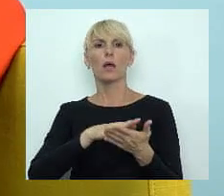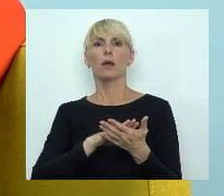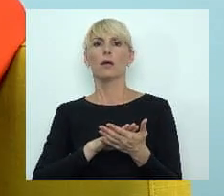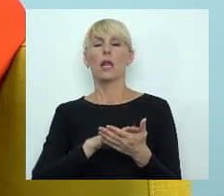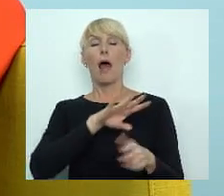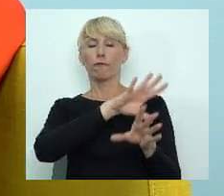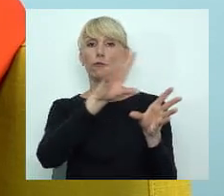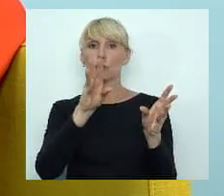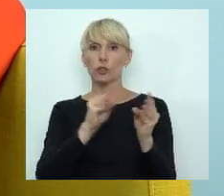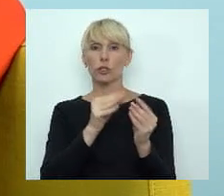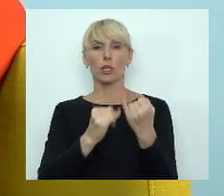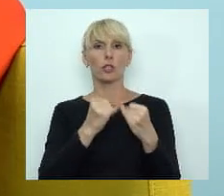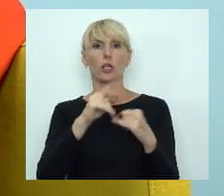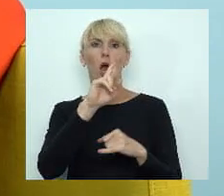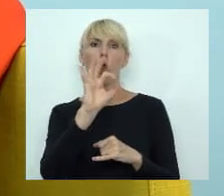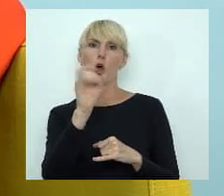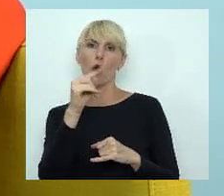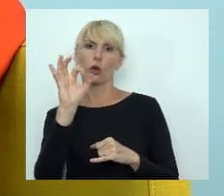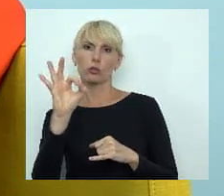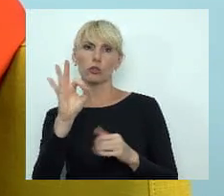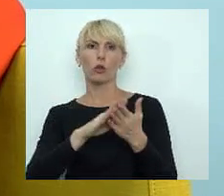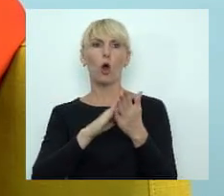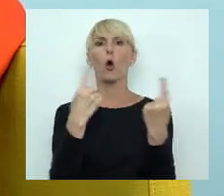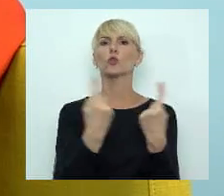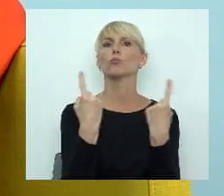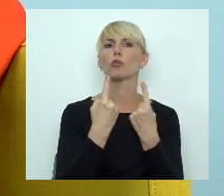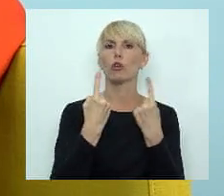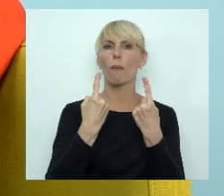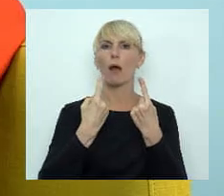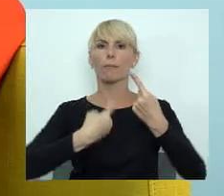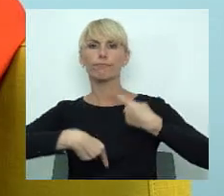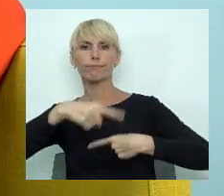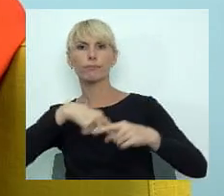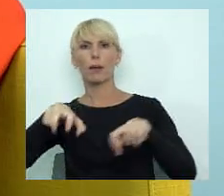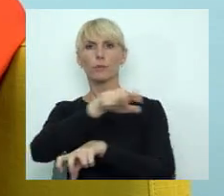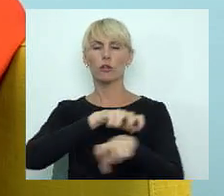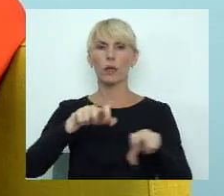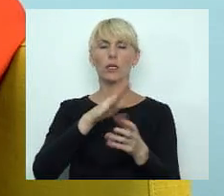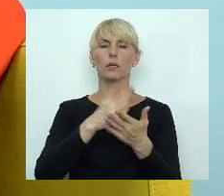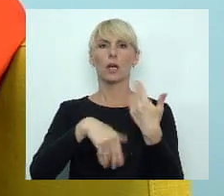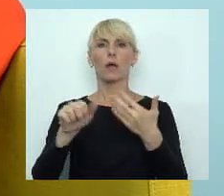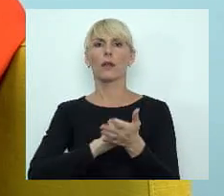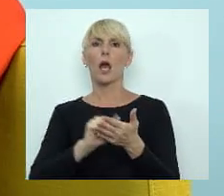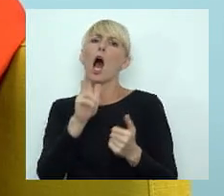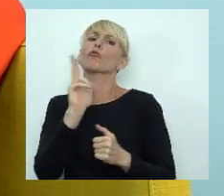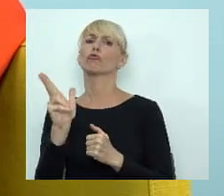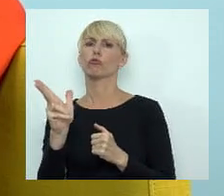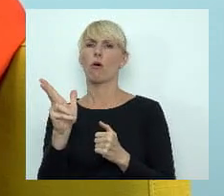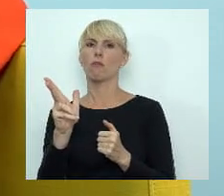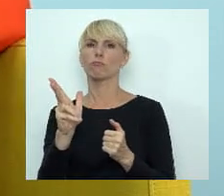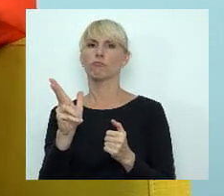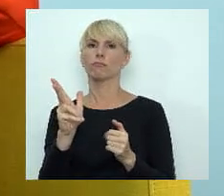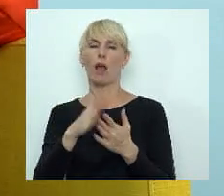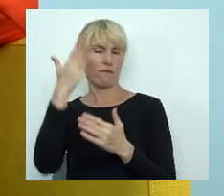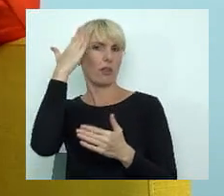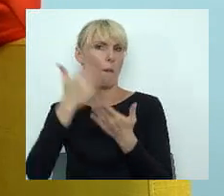podmiotów, które jak to RODO stanowi, decydują o celach i sposobach przetwarzania danych. Kto w szpitalu decyduje o celach i sposobach przetwarzania danych? Szpital.